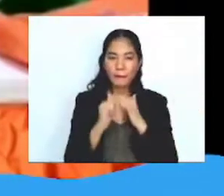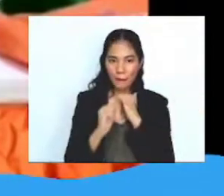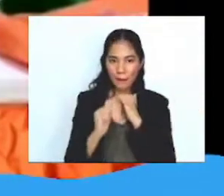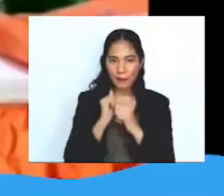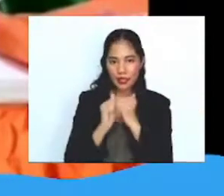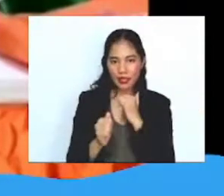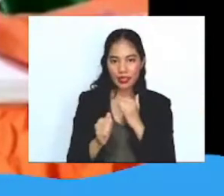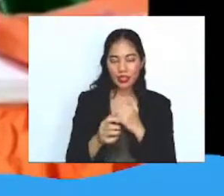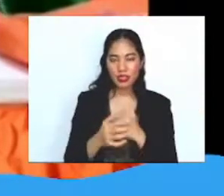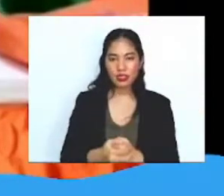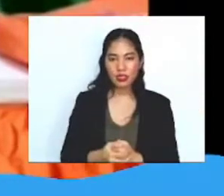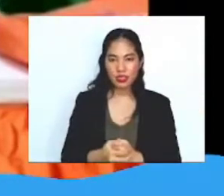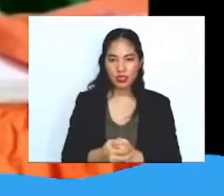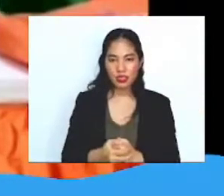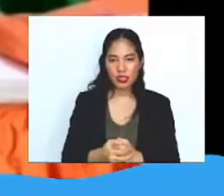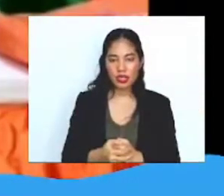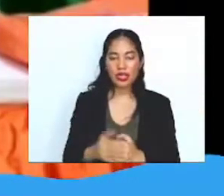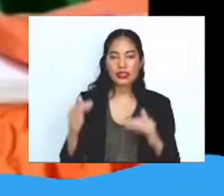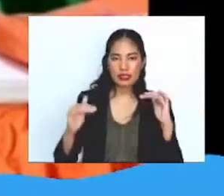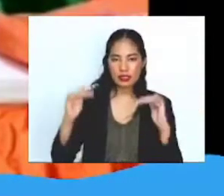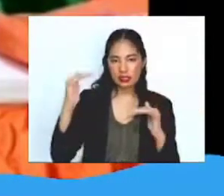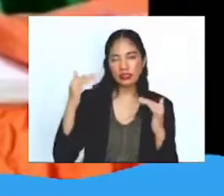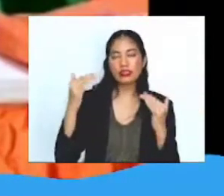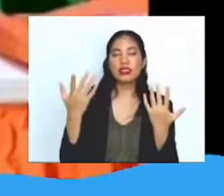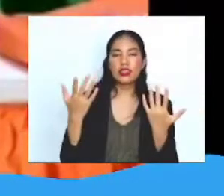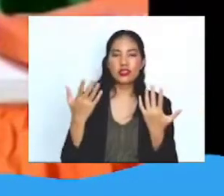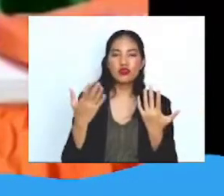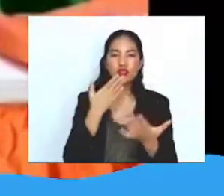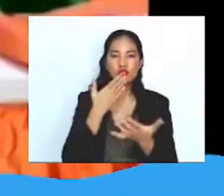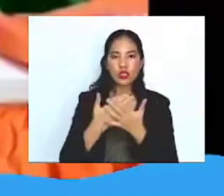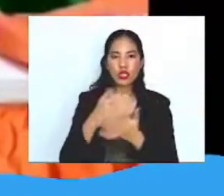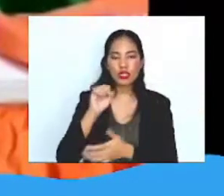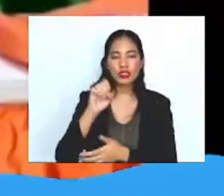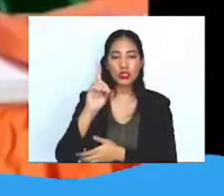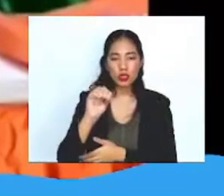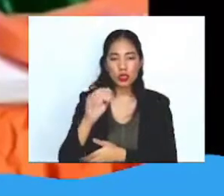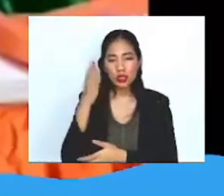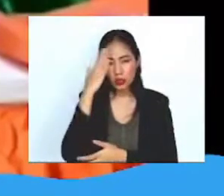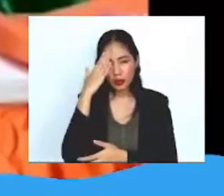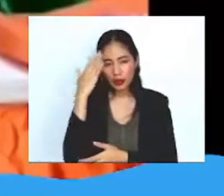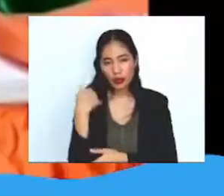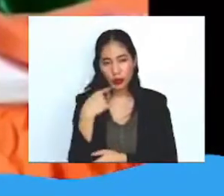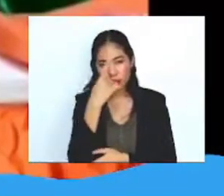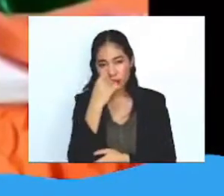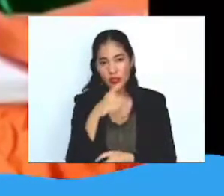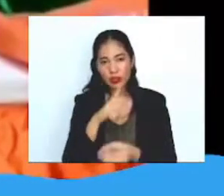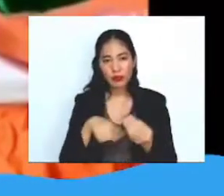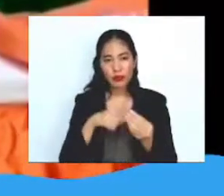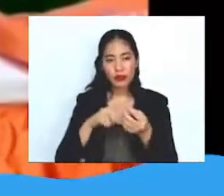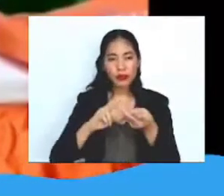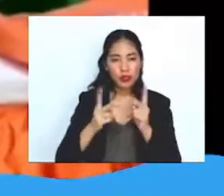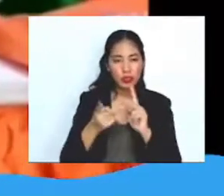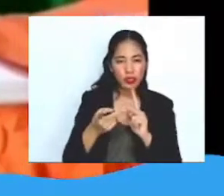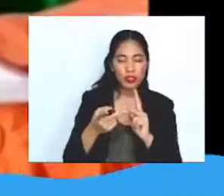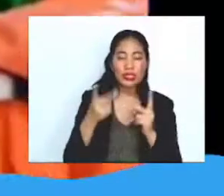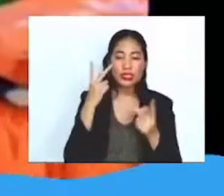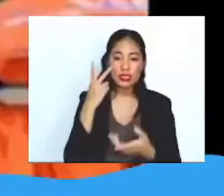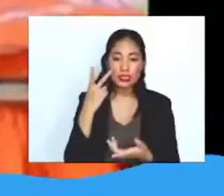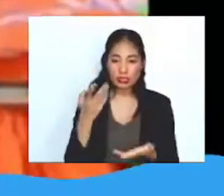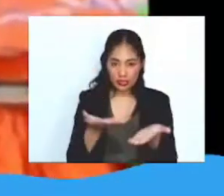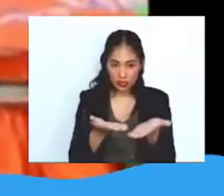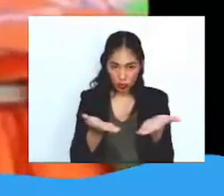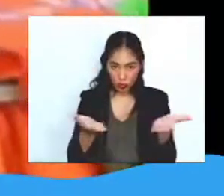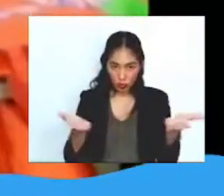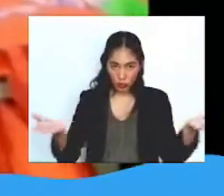SDO. Alam ko po, may mga itatanong po kayo tungkol sa partnership. Nakikita niyo po itong mga gamit na ito, itutuloy ko na po